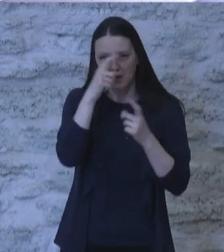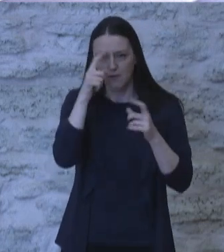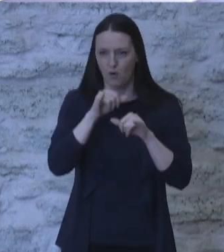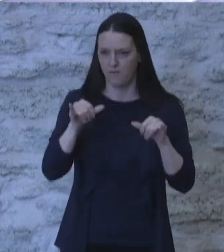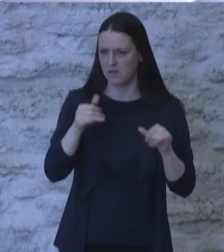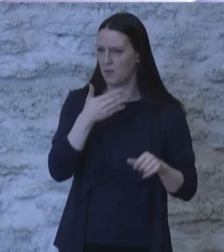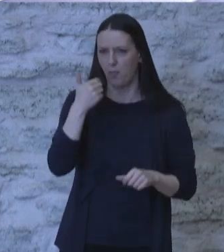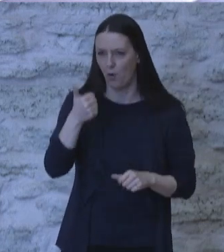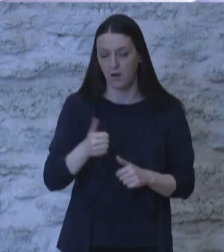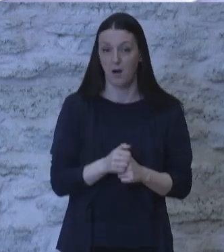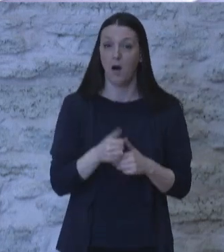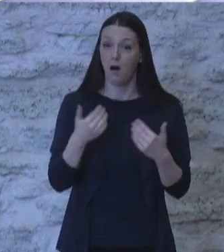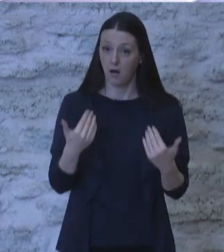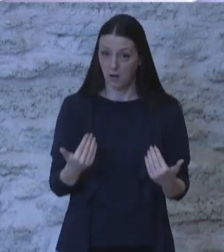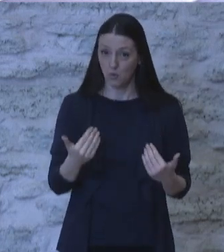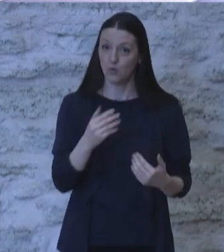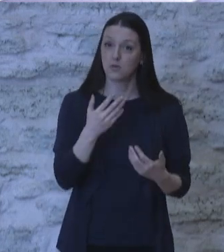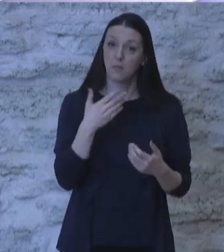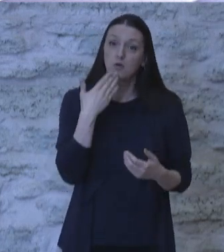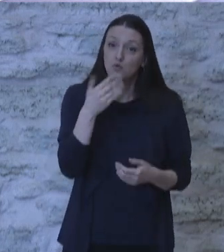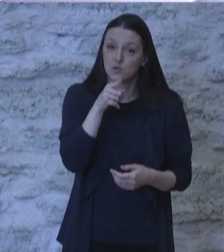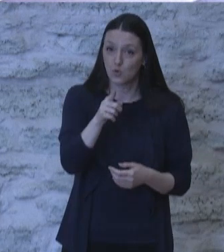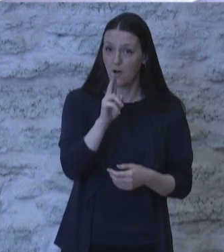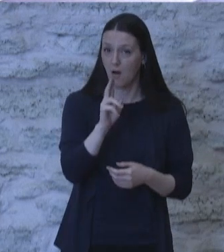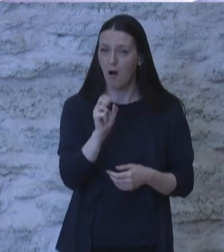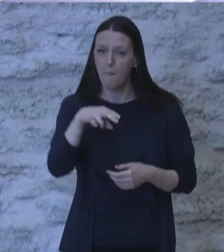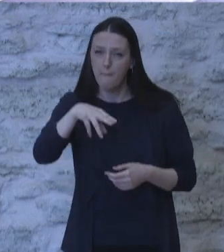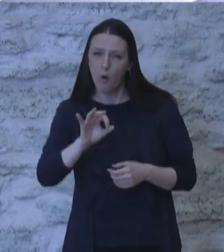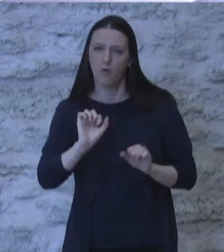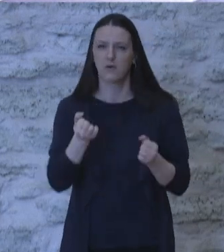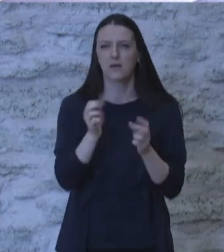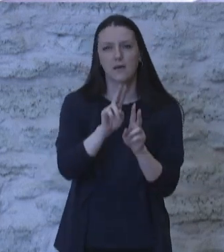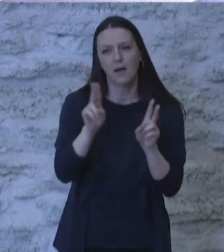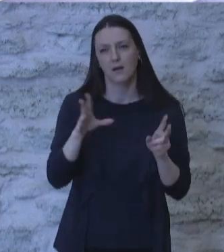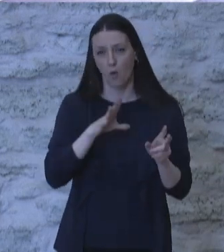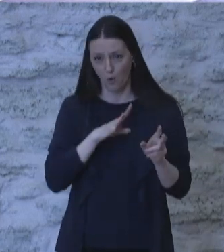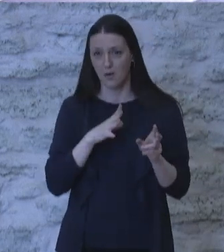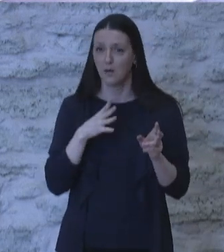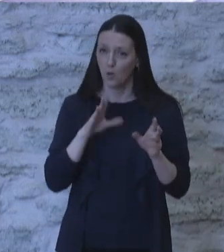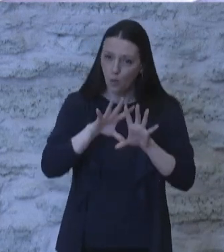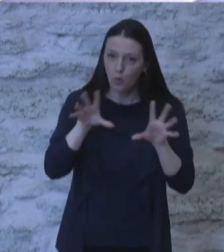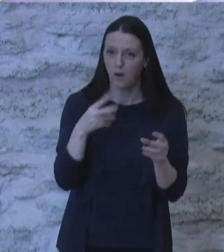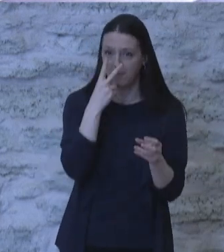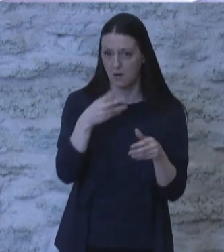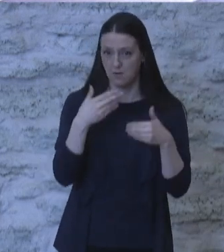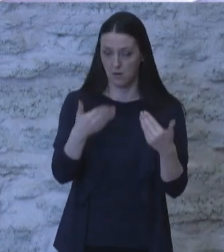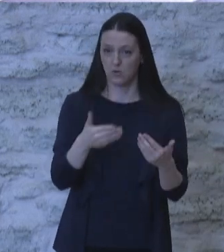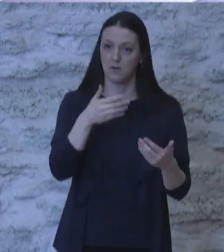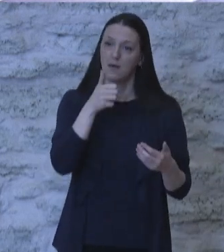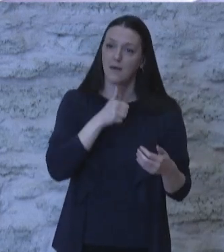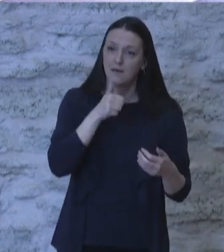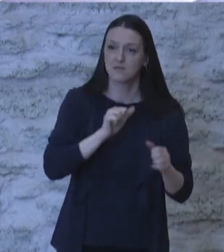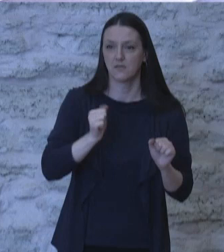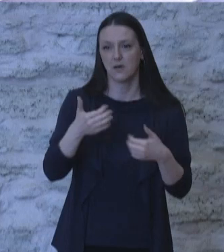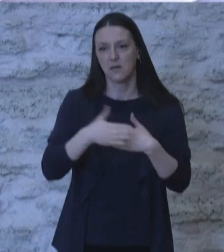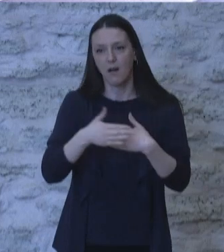sulle peaministrina on kapo või keegi teine esitanud ülevaate, mis tahes vormis, et jutud Eesti või Tallinna kinni panemisest